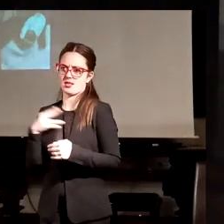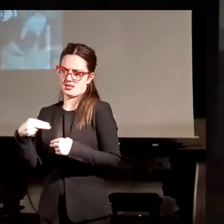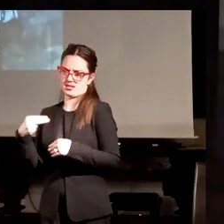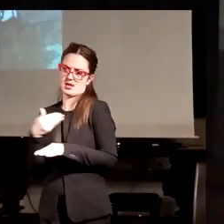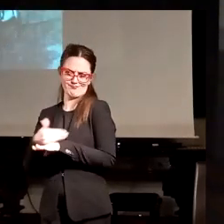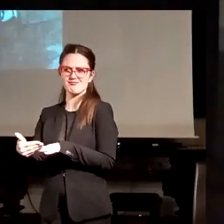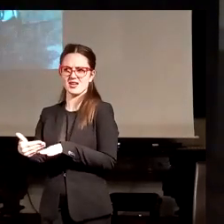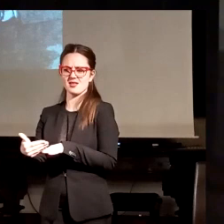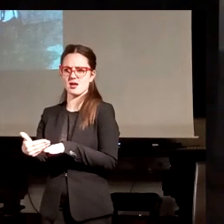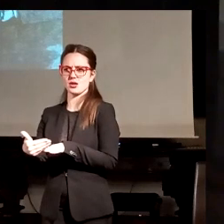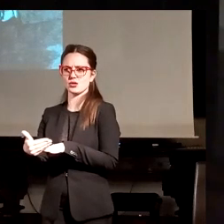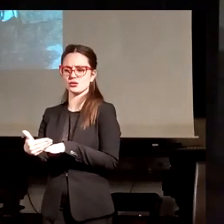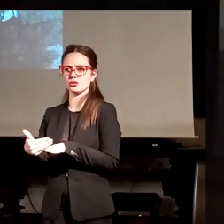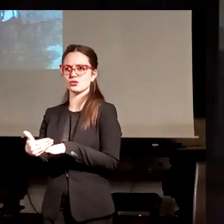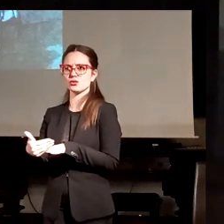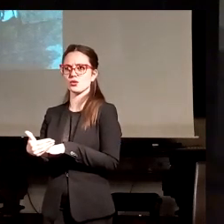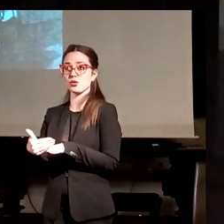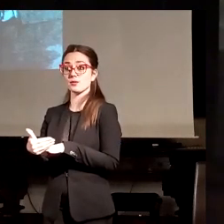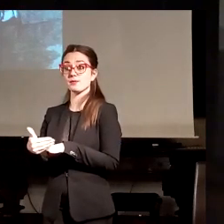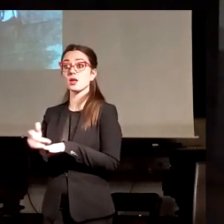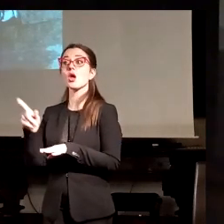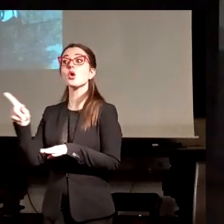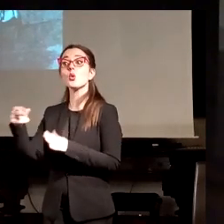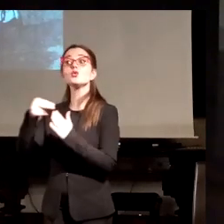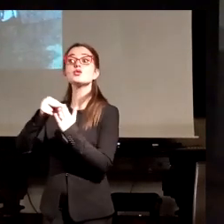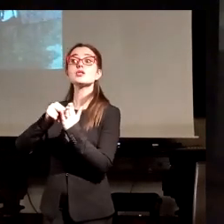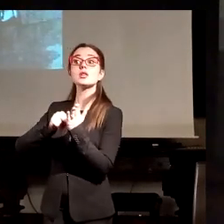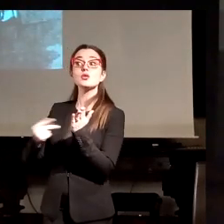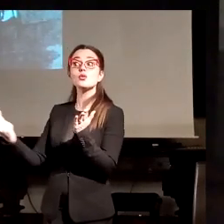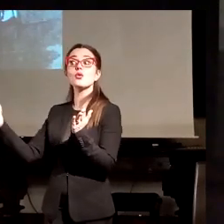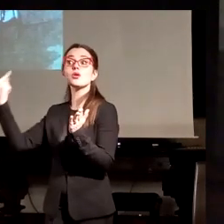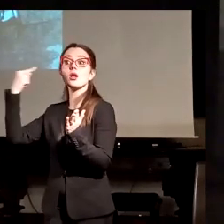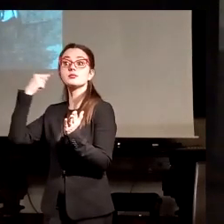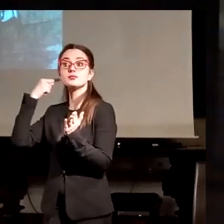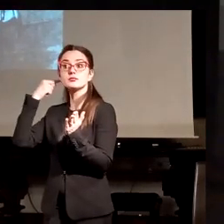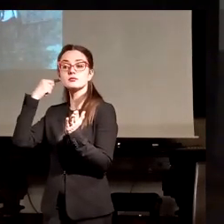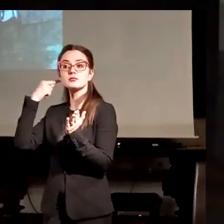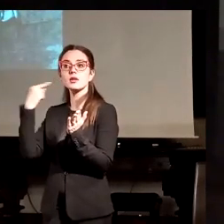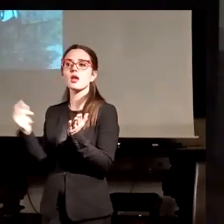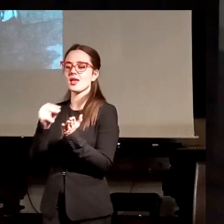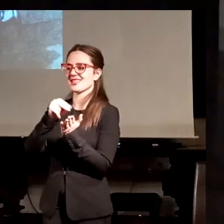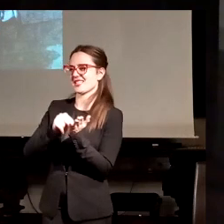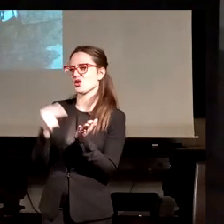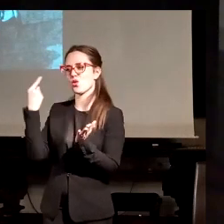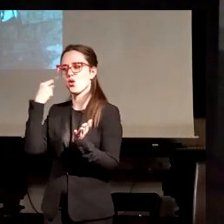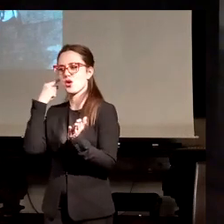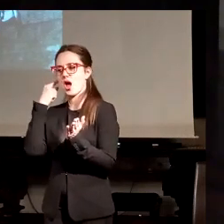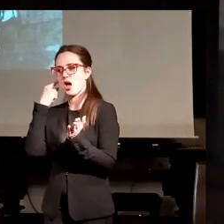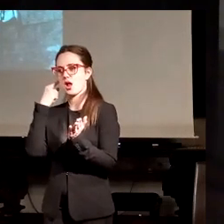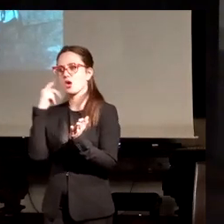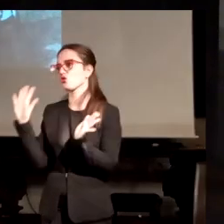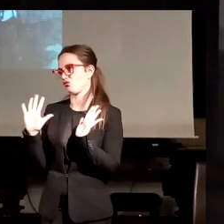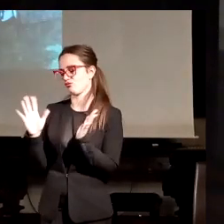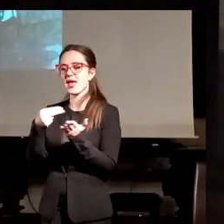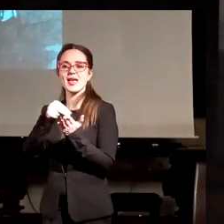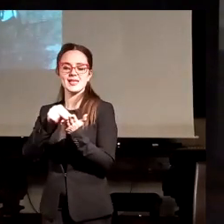prima di imparare a scrivere però è uno scrittore ora alleanze un bambino scrittore orale nel senso delle zone non sa scrivere